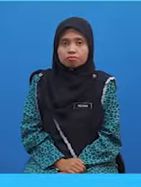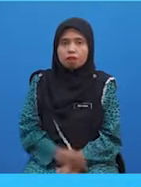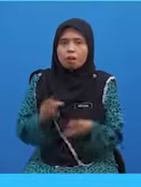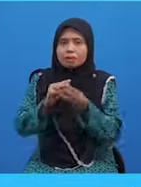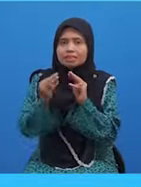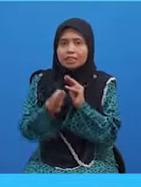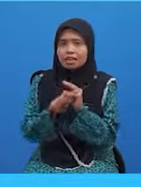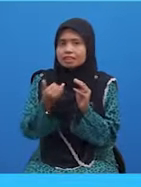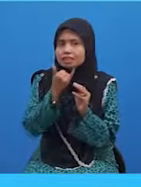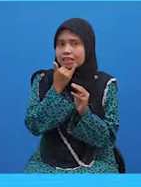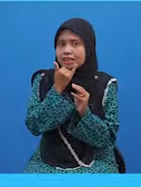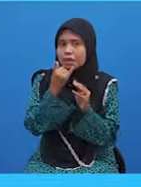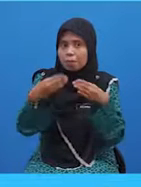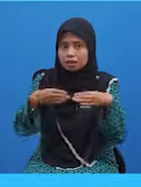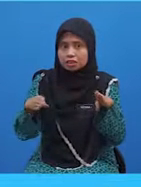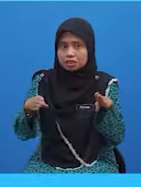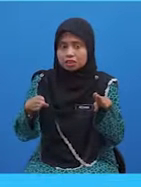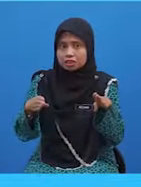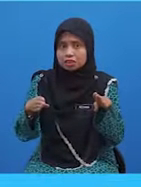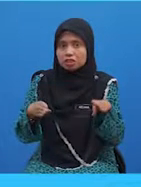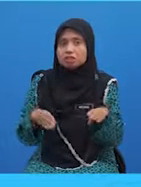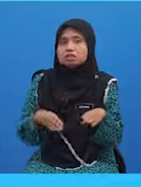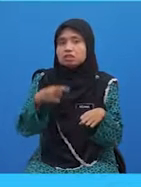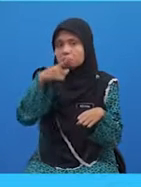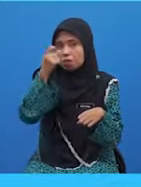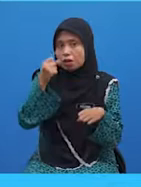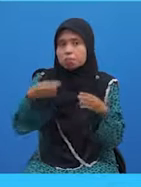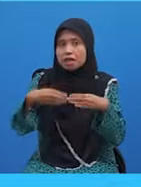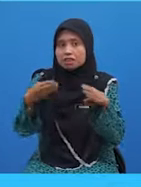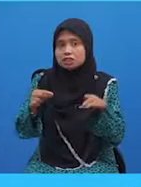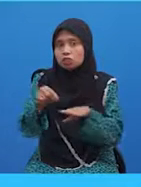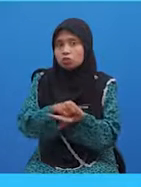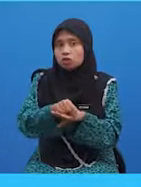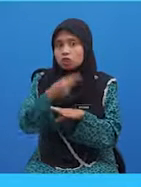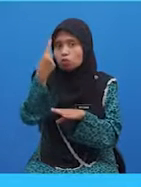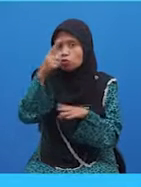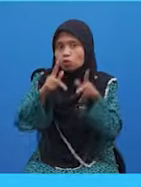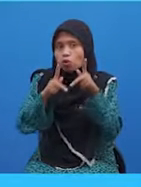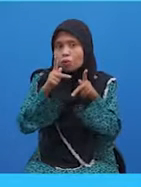Masalah kesalahan bahasa wujud kerana bahasa digunakan untuk